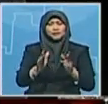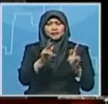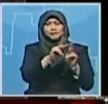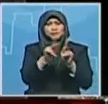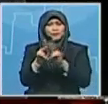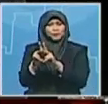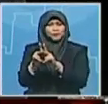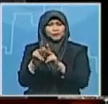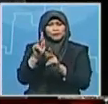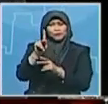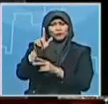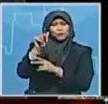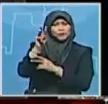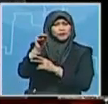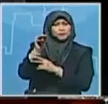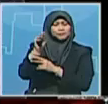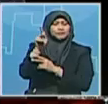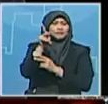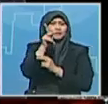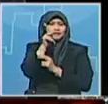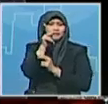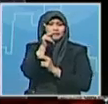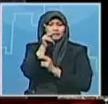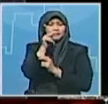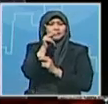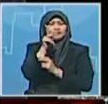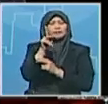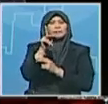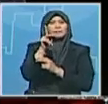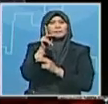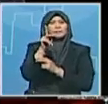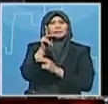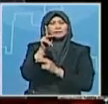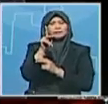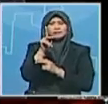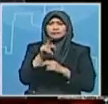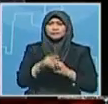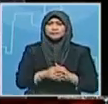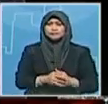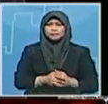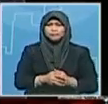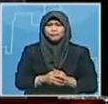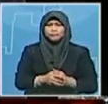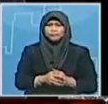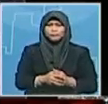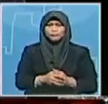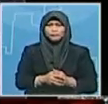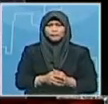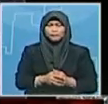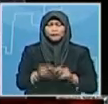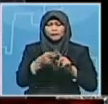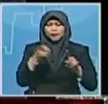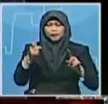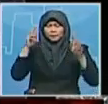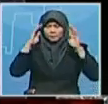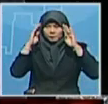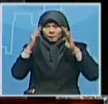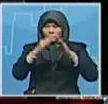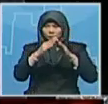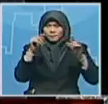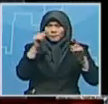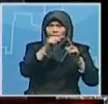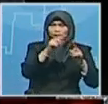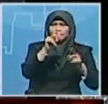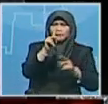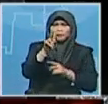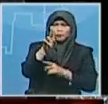Hetek, Kulim Kedah sana. Kulim Hetek. Kulim Hetek, jalan utama dari Mahang ke Kulim. Jauh-jauh